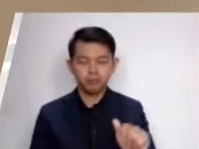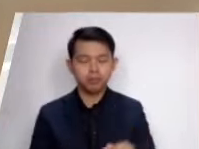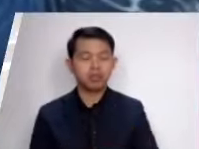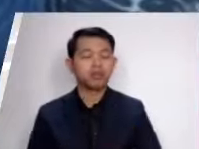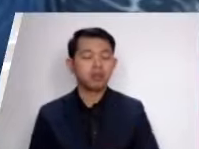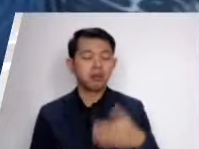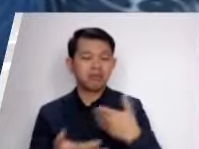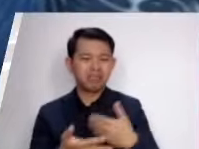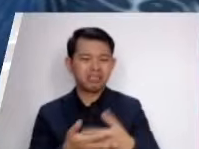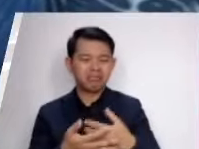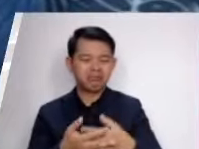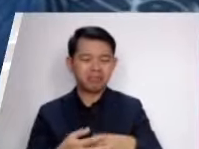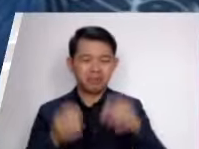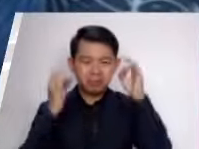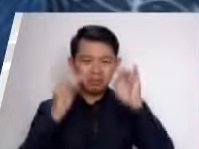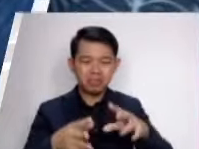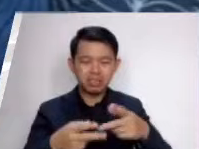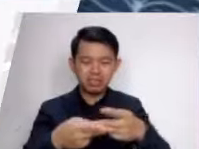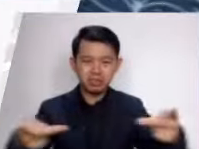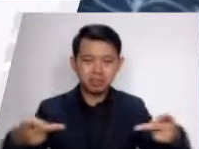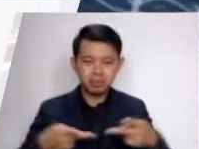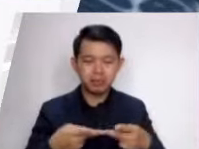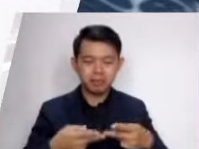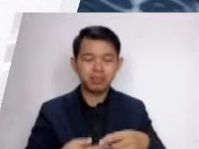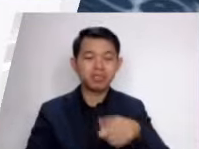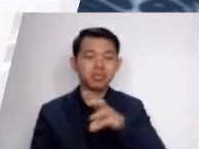Sitio. Oh, maklo. Kung gano'ng asupre,